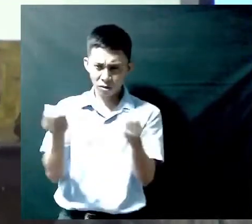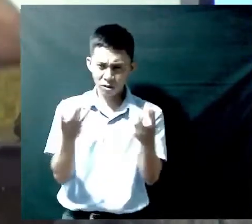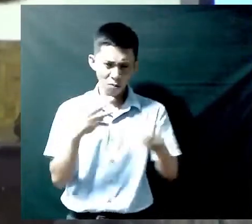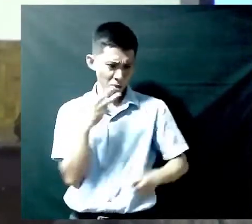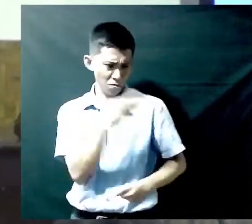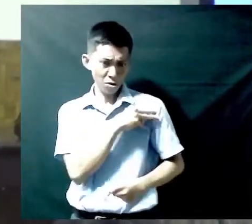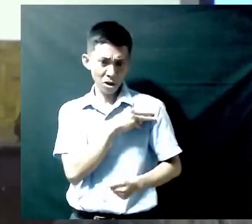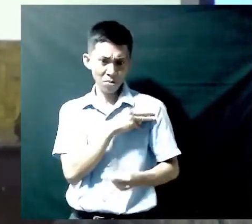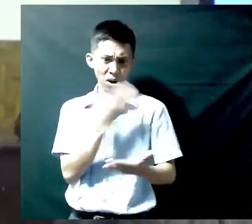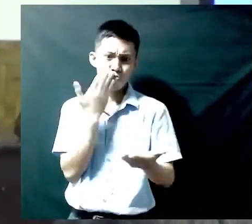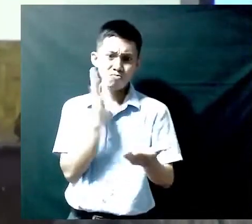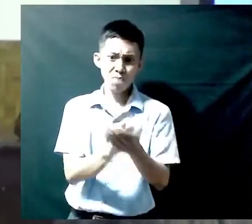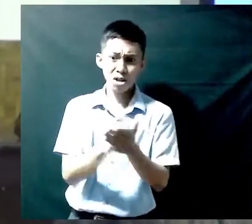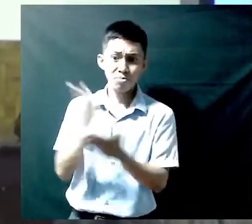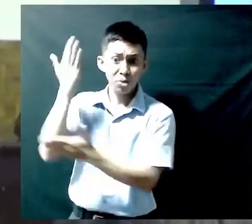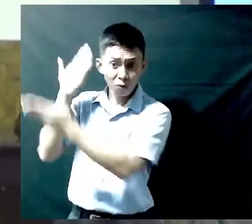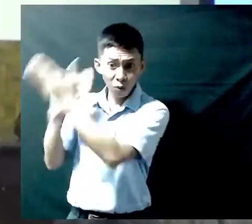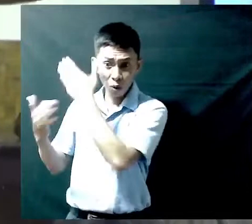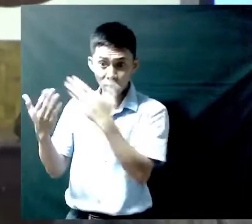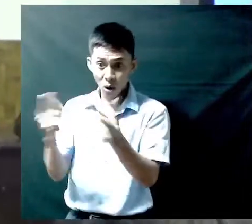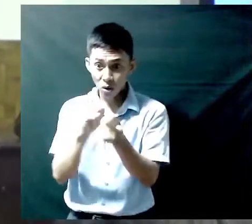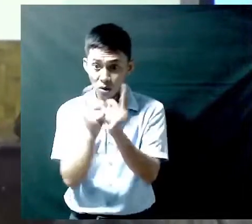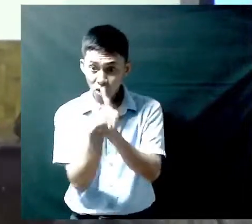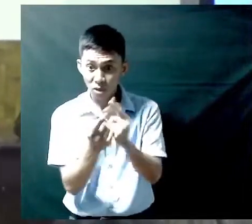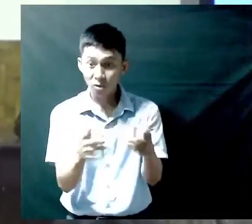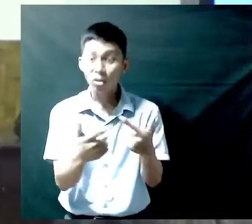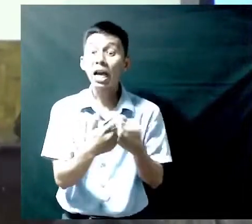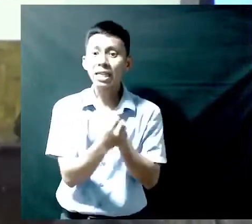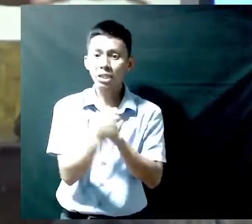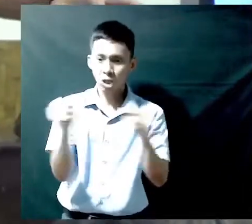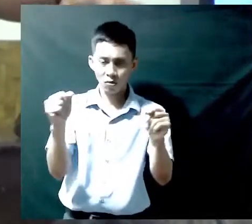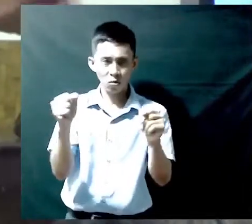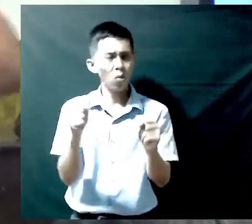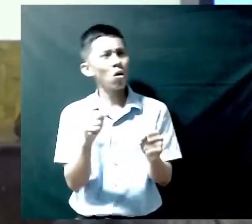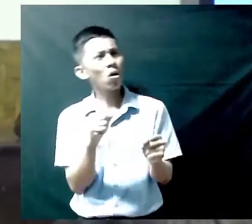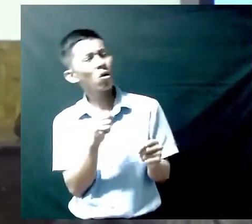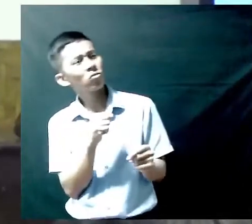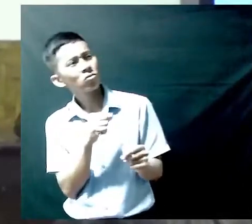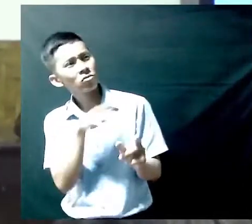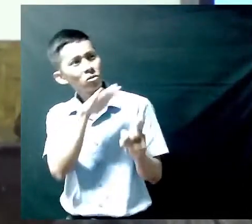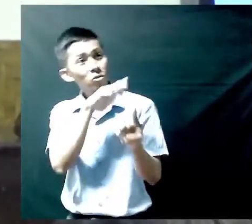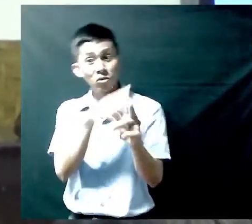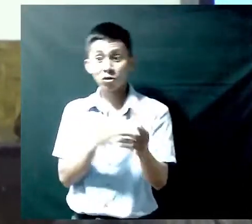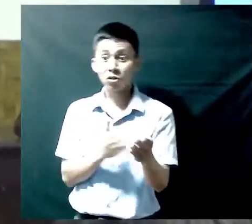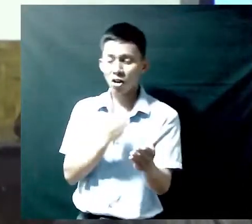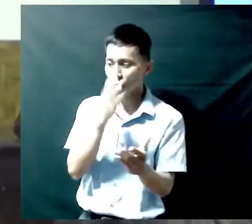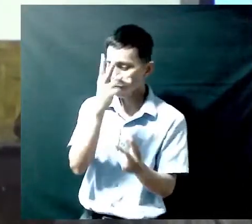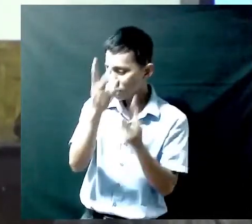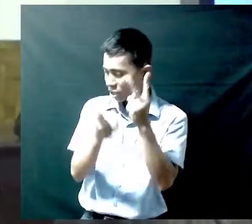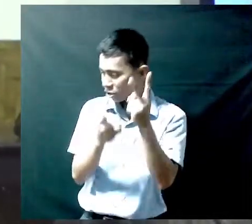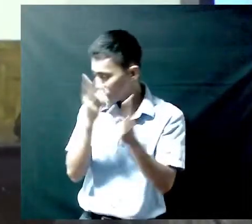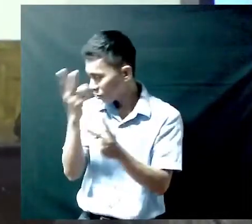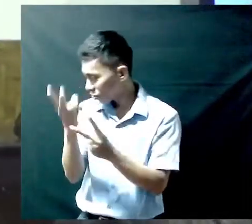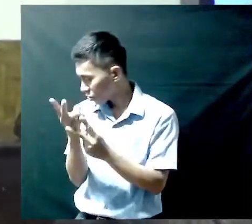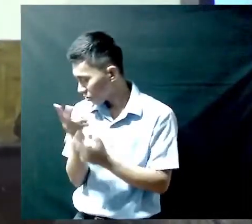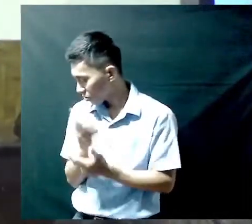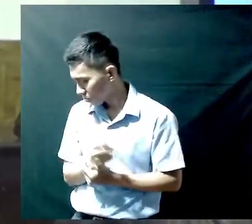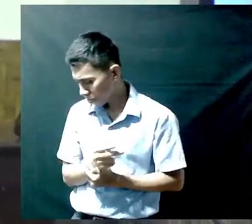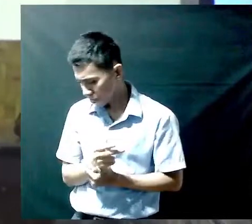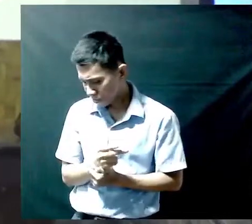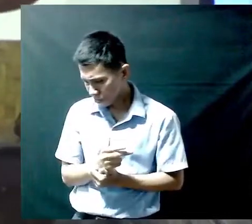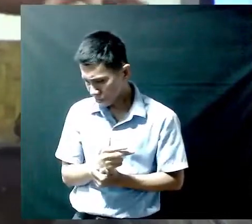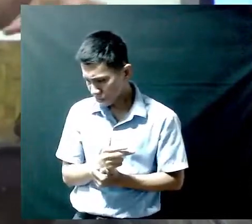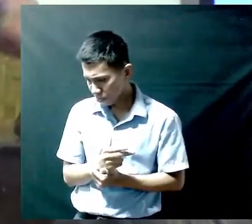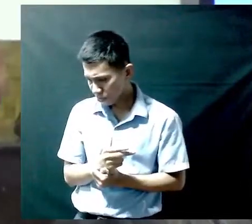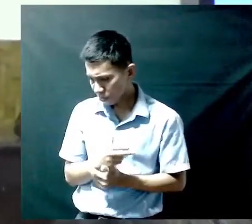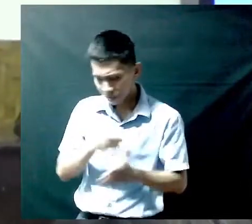between dalawang eskwelahan. Yung Don Quintin Paredes High School at saka yung Quirino High School. The